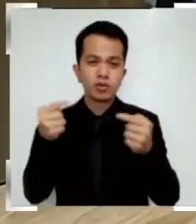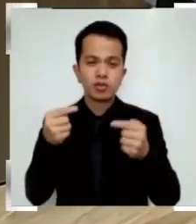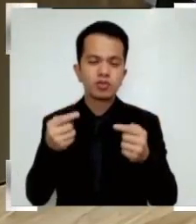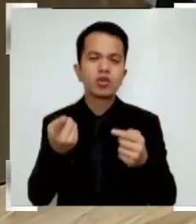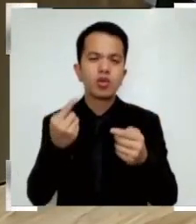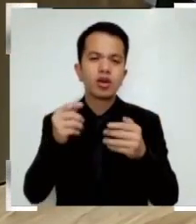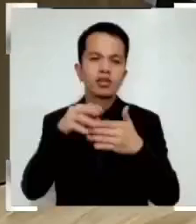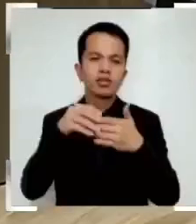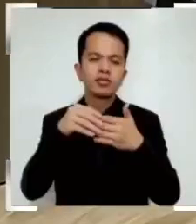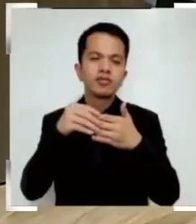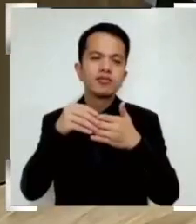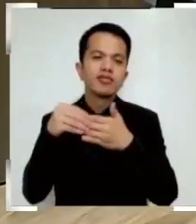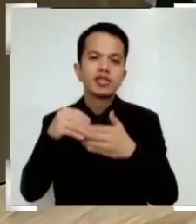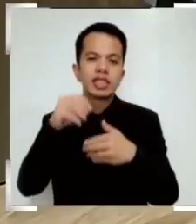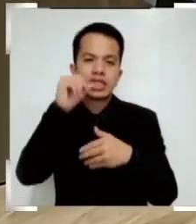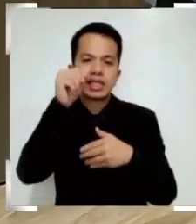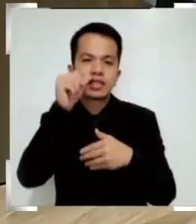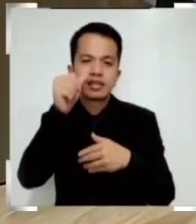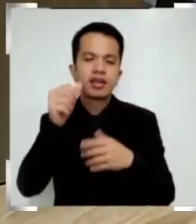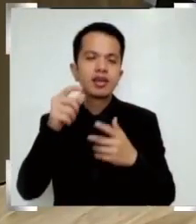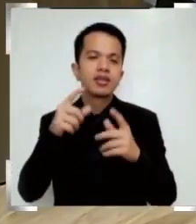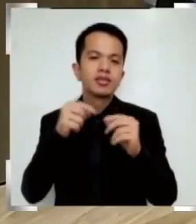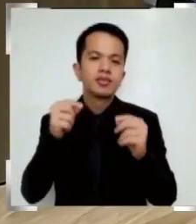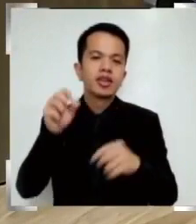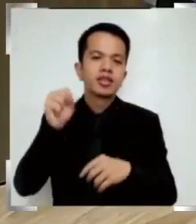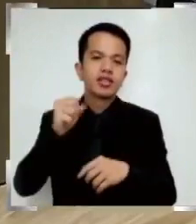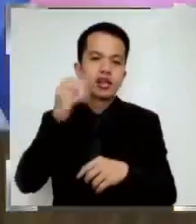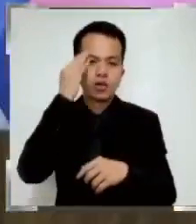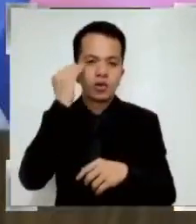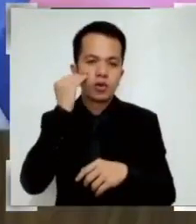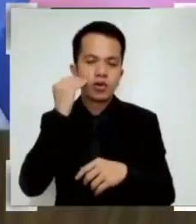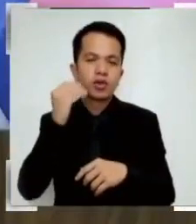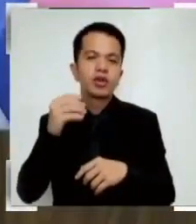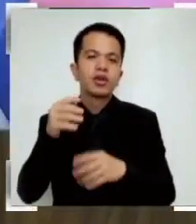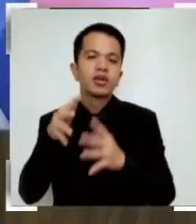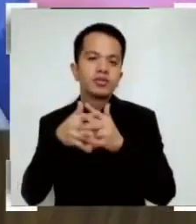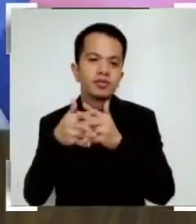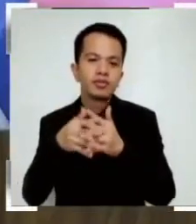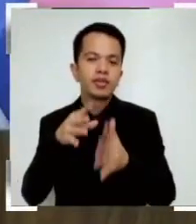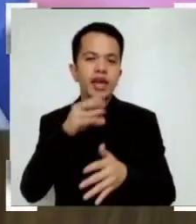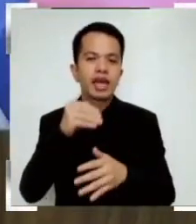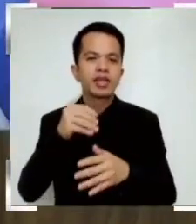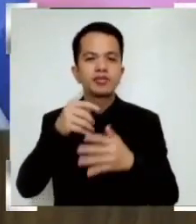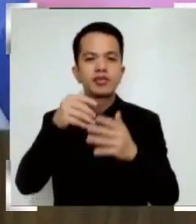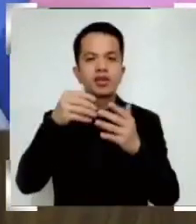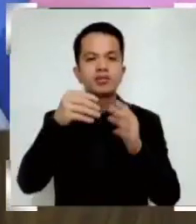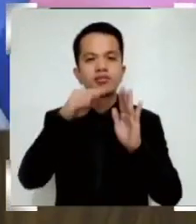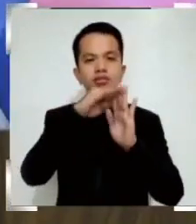India, Japan, South Korea, Amerika at iba pang world leader.